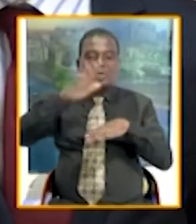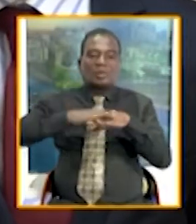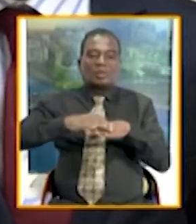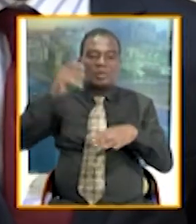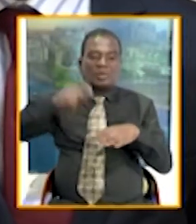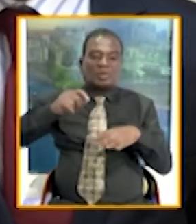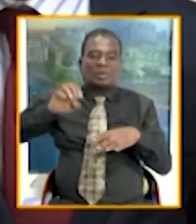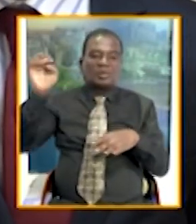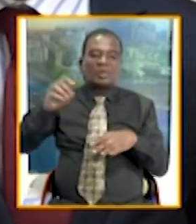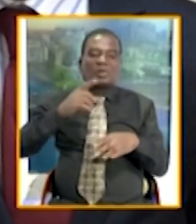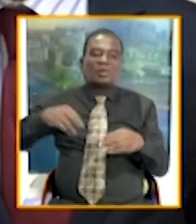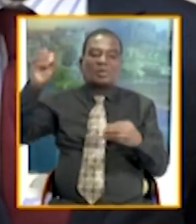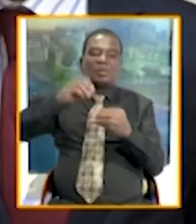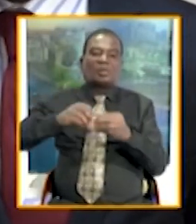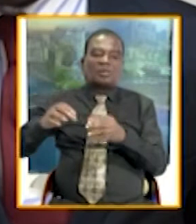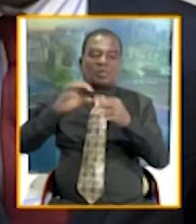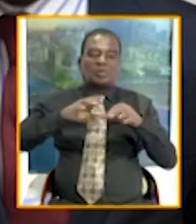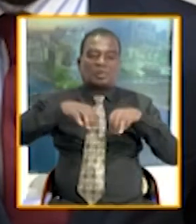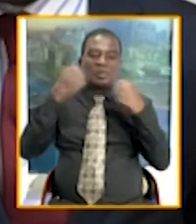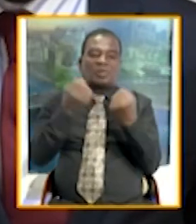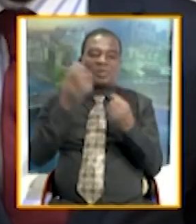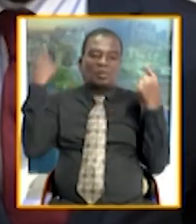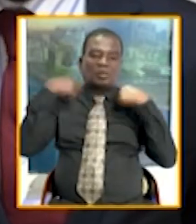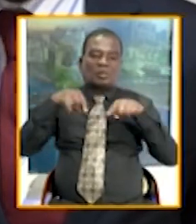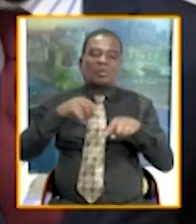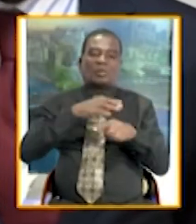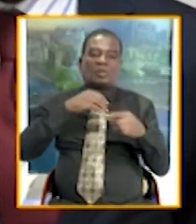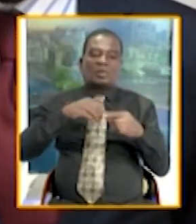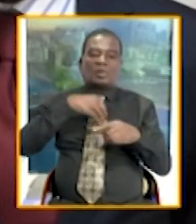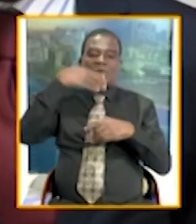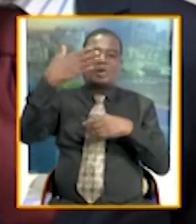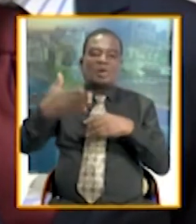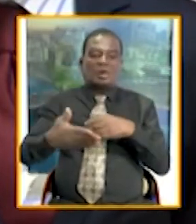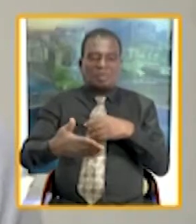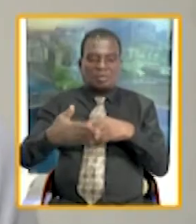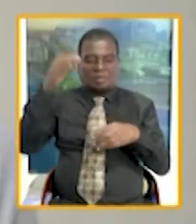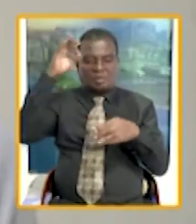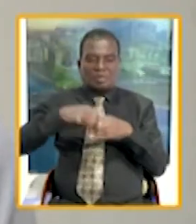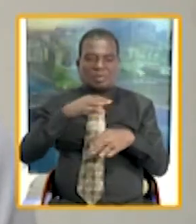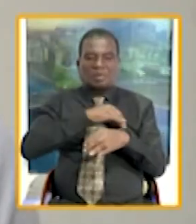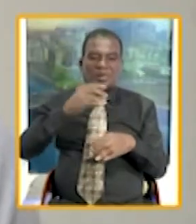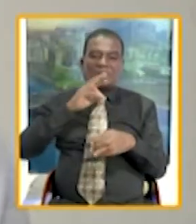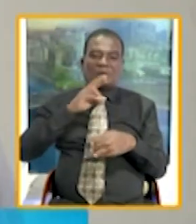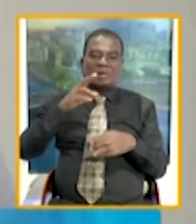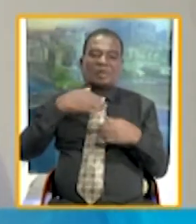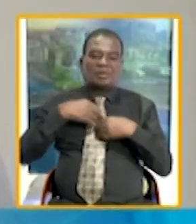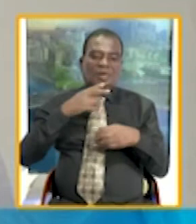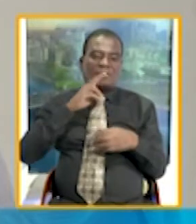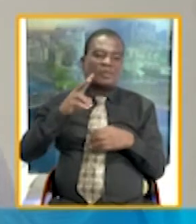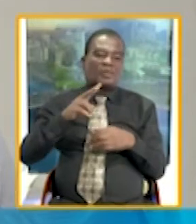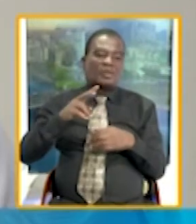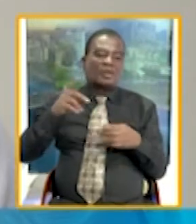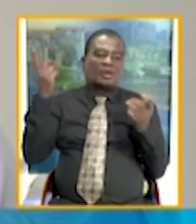la nécessité de renforcer la cohésion sociale pendant et même aux sorties de ces élections législatives. Il faut avoir la vraie source lorsqu'on